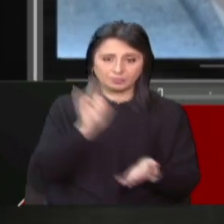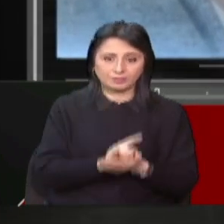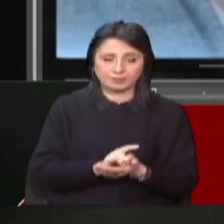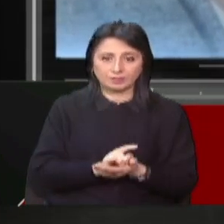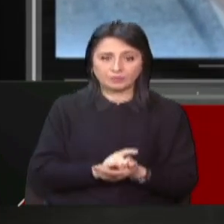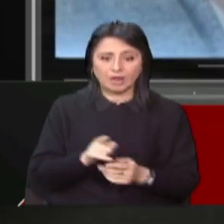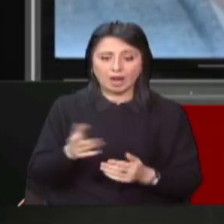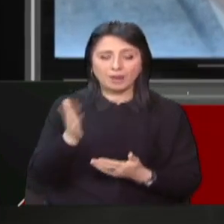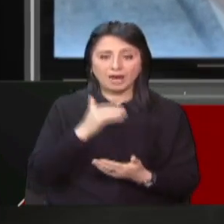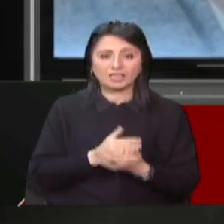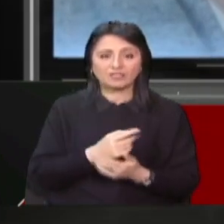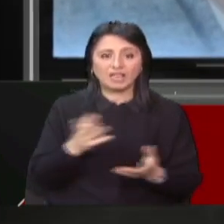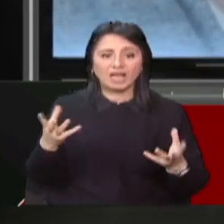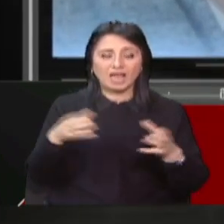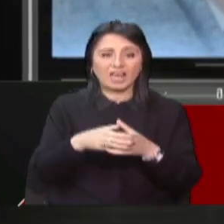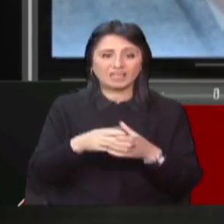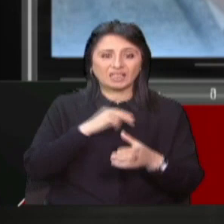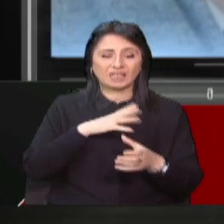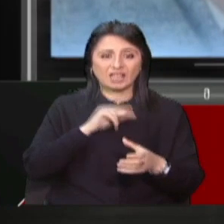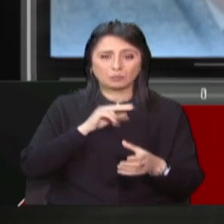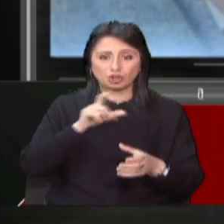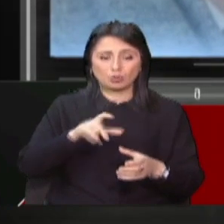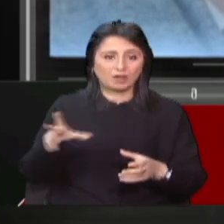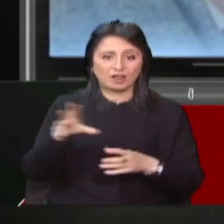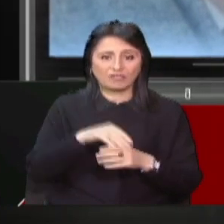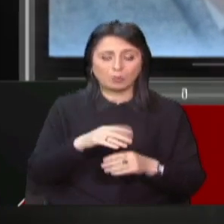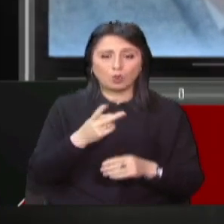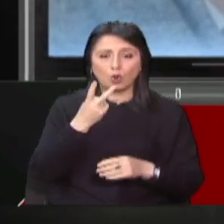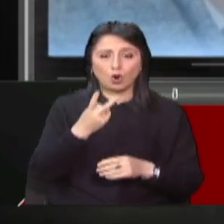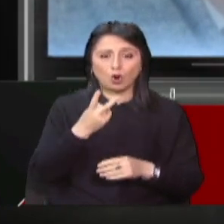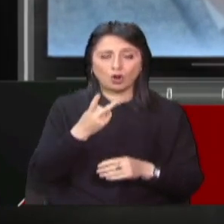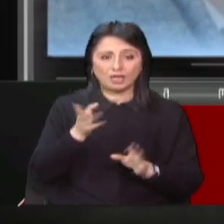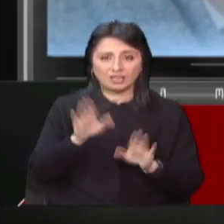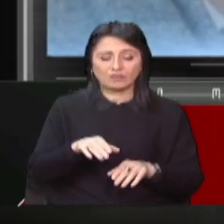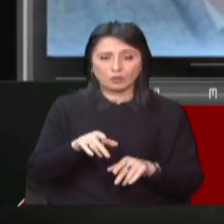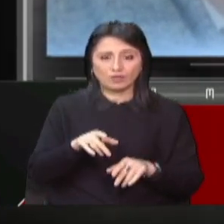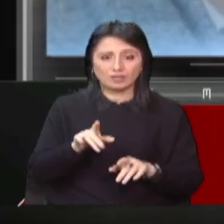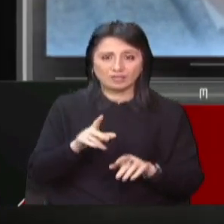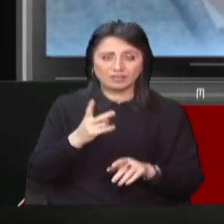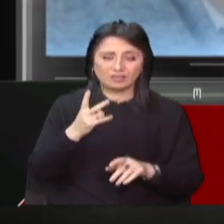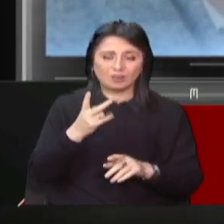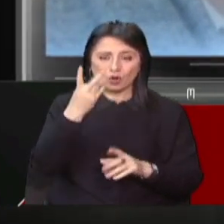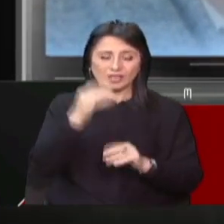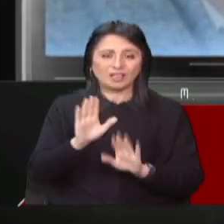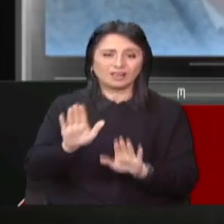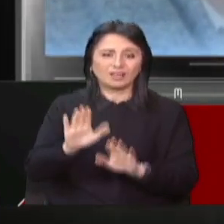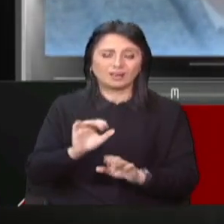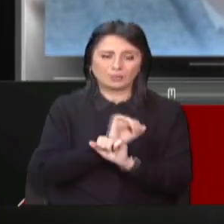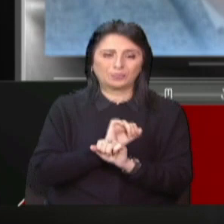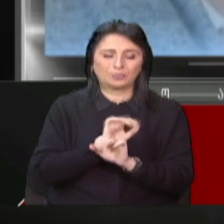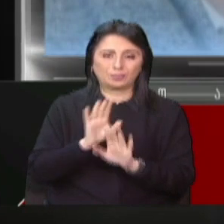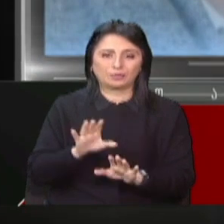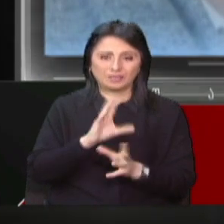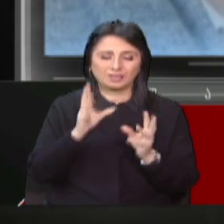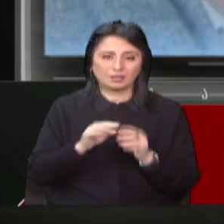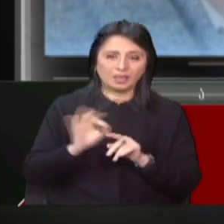საქართველოში. ამ ეტაპზე ერთად არიან ჩვენი თანამშრომლები, ჩვენ უბრალოდ ორი ღამით დავტოვეთ, რომ ცოტა დაესვენათ, ესე გადავწყვიტეთ